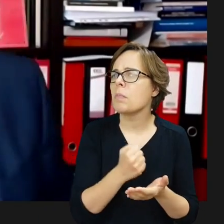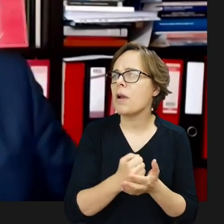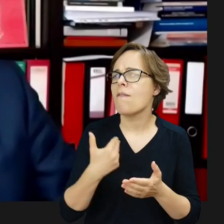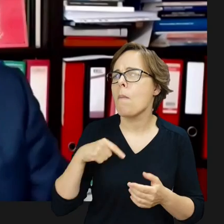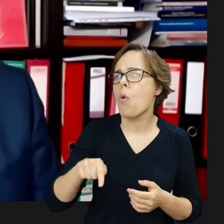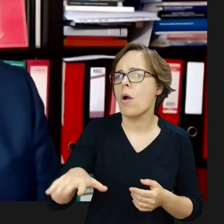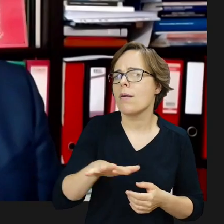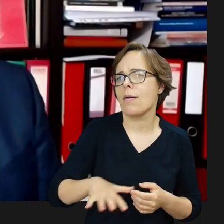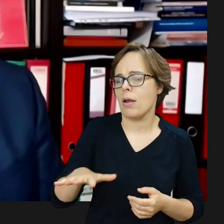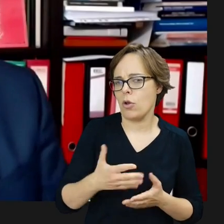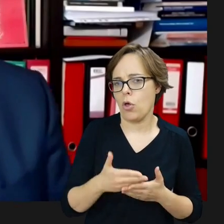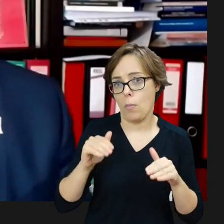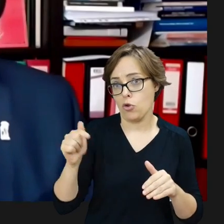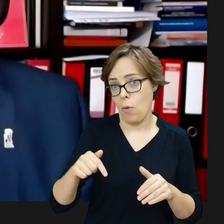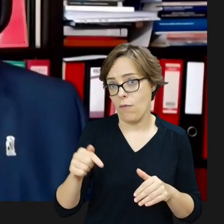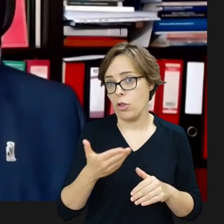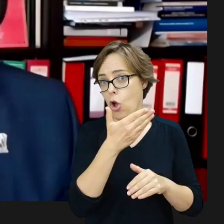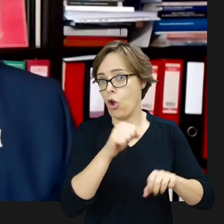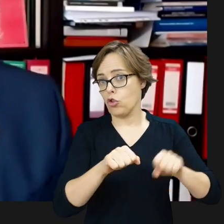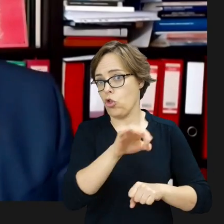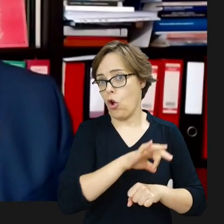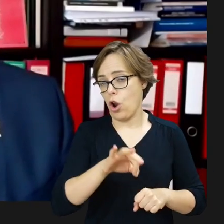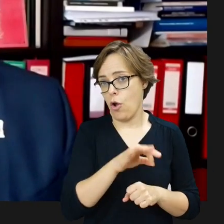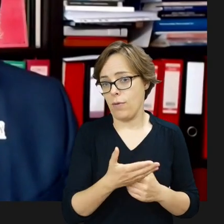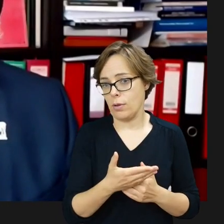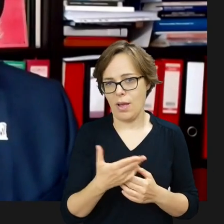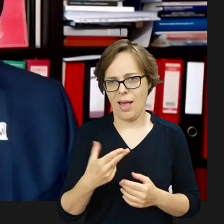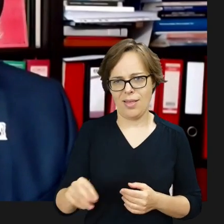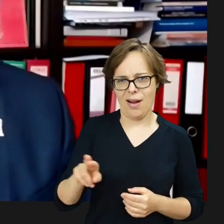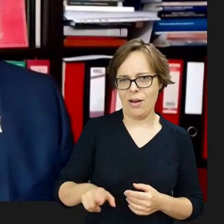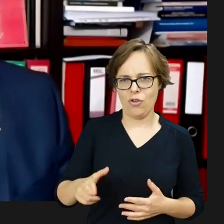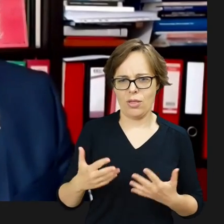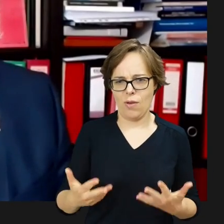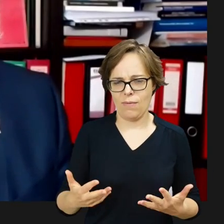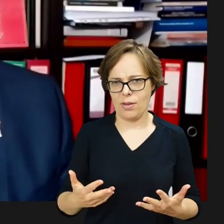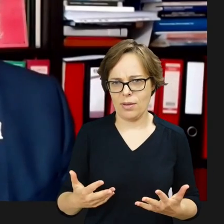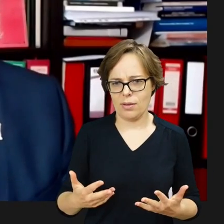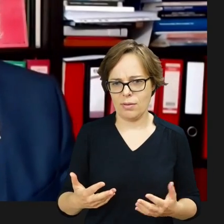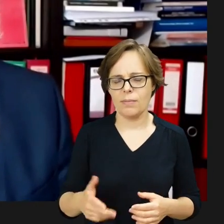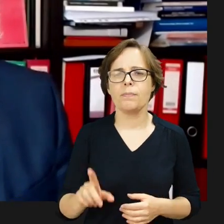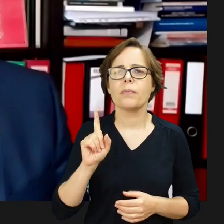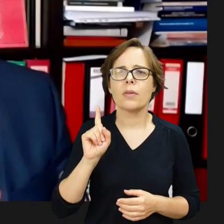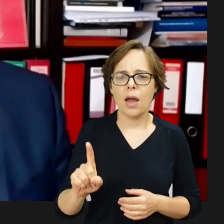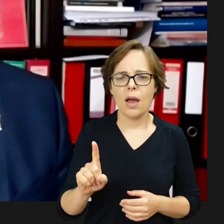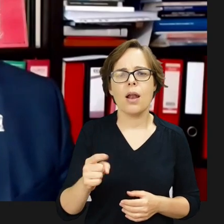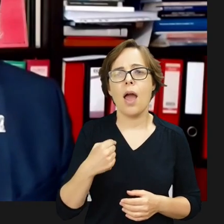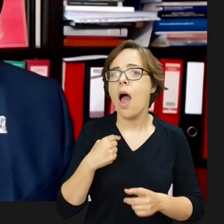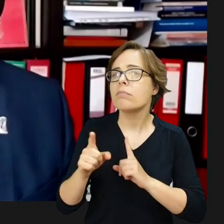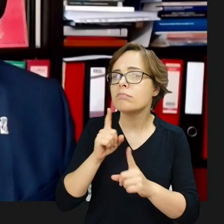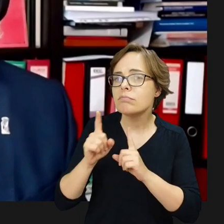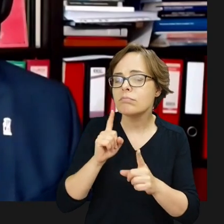nie powinno być w ogóle w sądzie okręgowym, jak już, a nie w sądzie rejonowym. Ale prowadziłem te rozmowy zarówno z